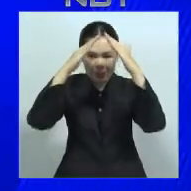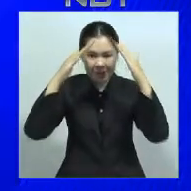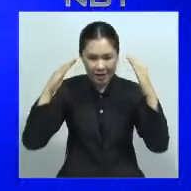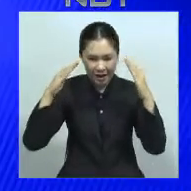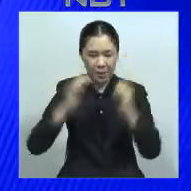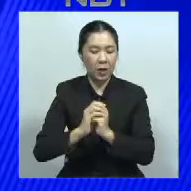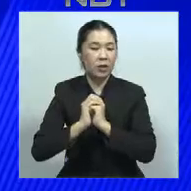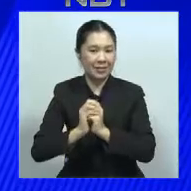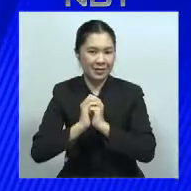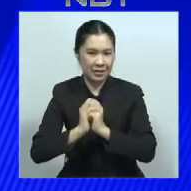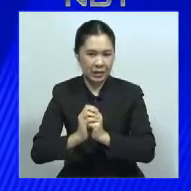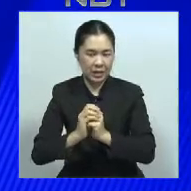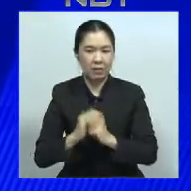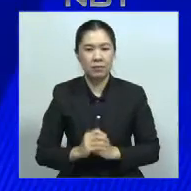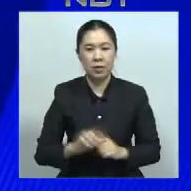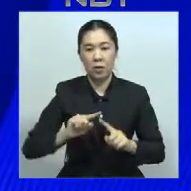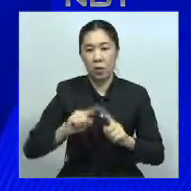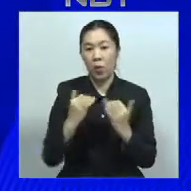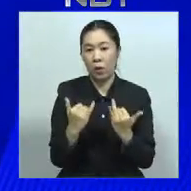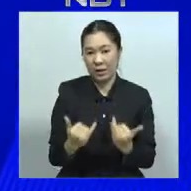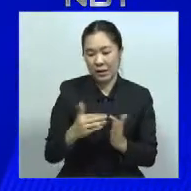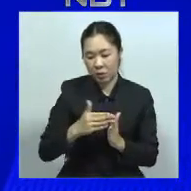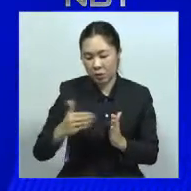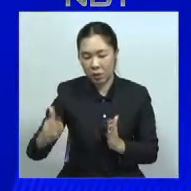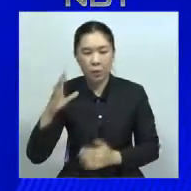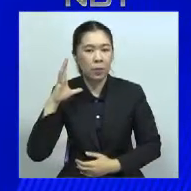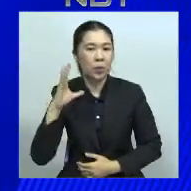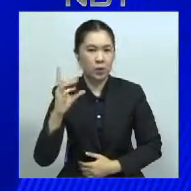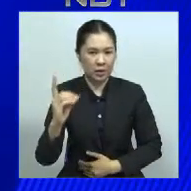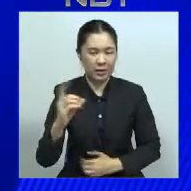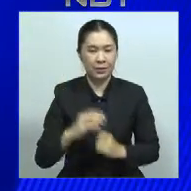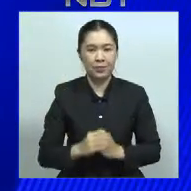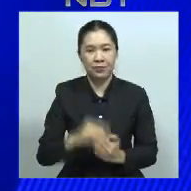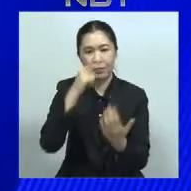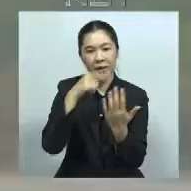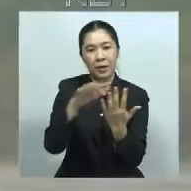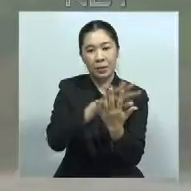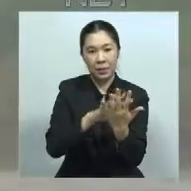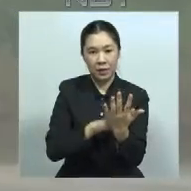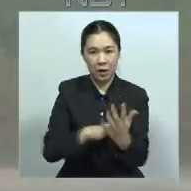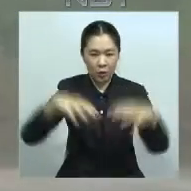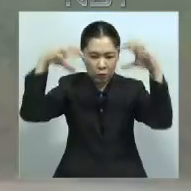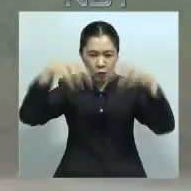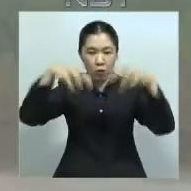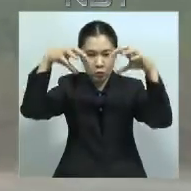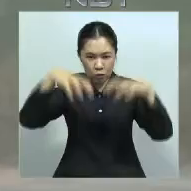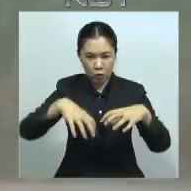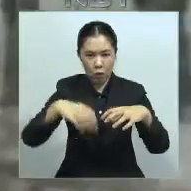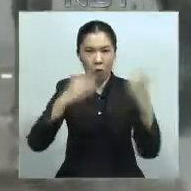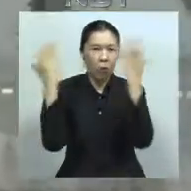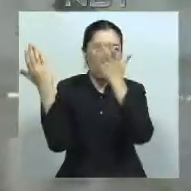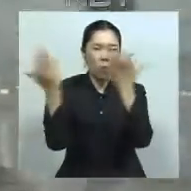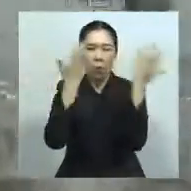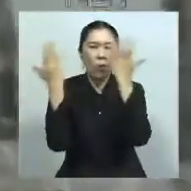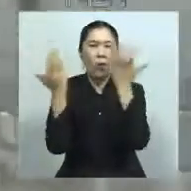บนและประเทศจีนในช่วงวันนี้ถึงวันพรุ่งนี้ทำให้ประเทศไทยมีฝนตกหนักถึงหนักมากบางแห่งและมีลม